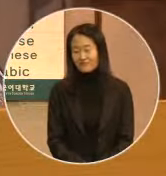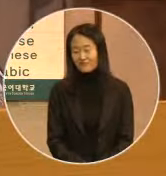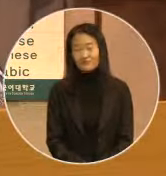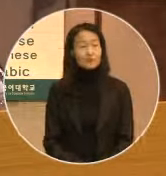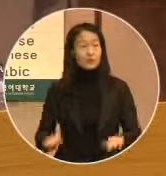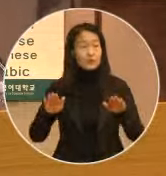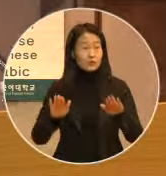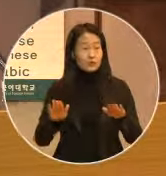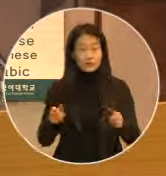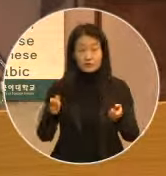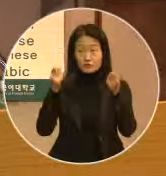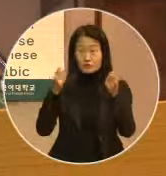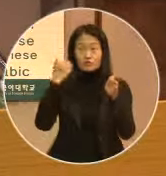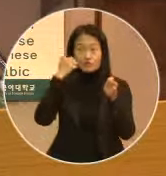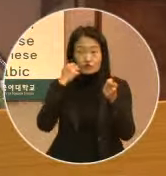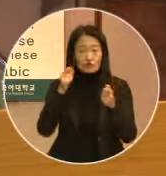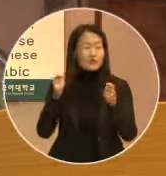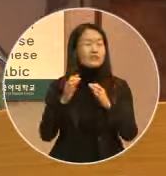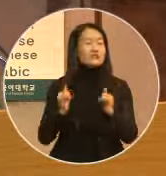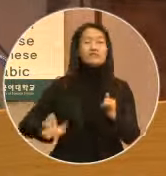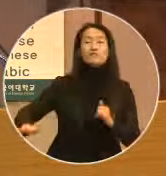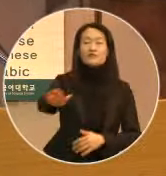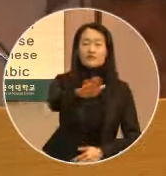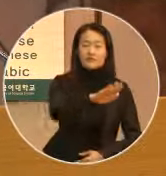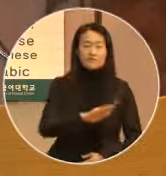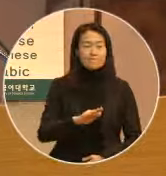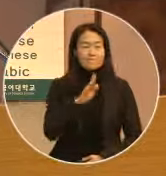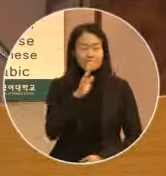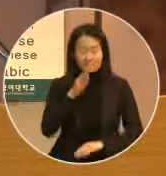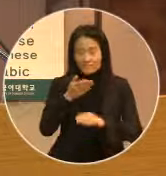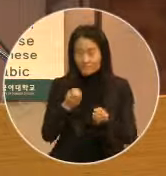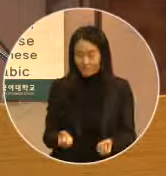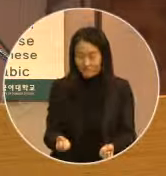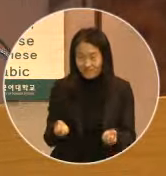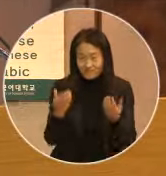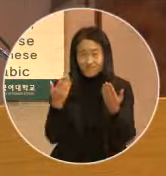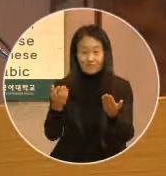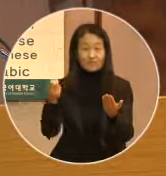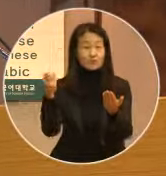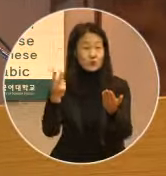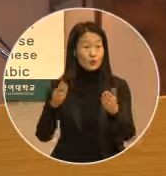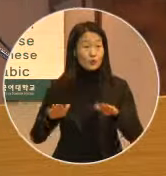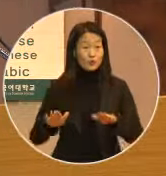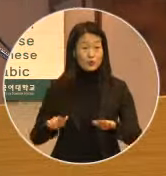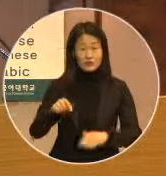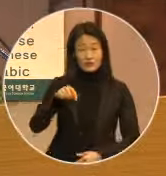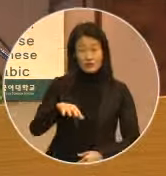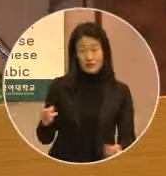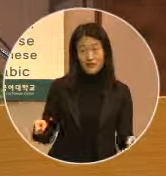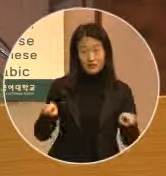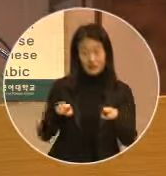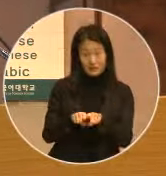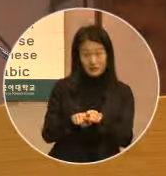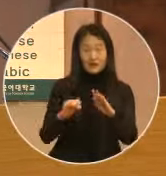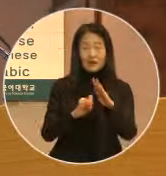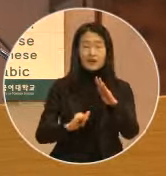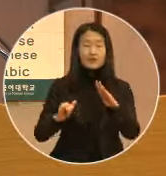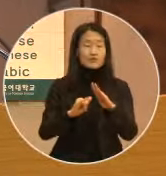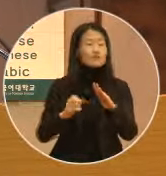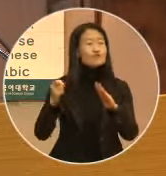네, 오늘 학위를 받게 되신 졸업생 여러분 우선 진심으로 축하드립니다. 그리고 오늘 이 자리에 함께해 주신 가족,